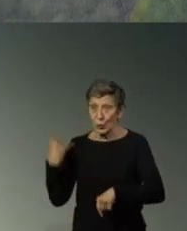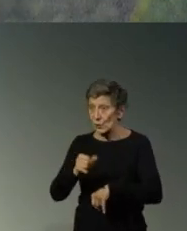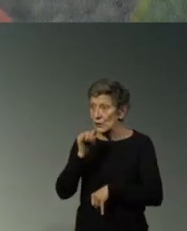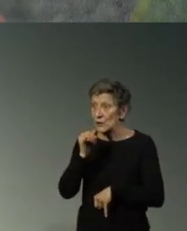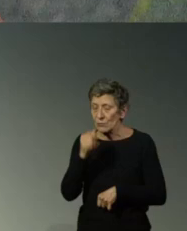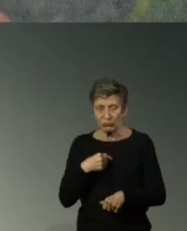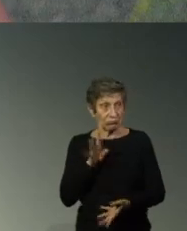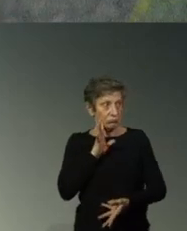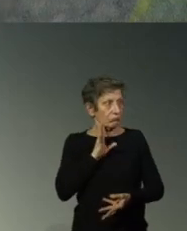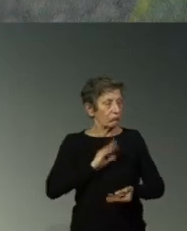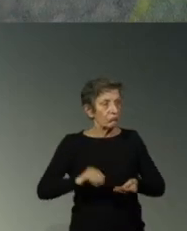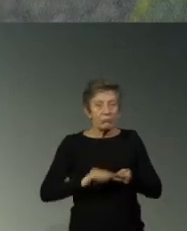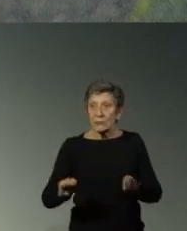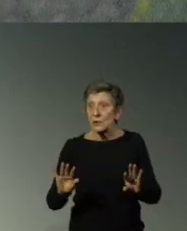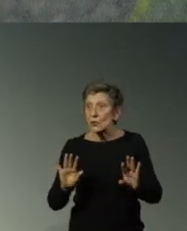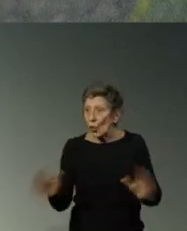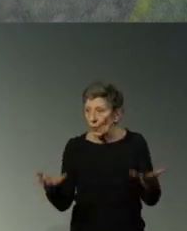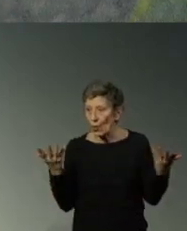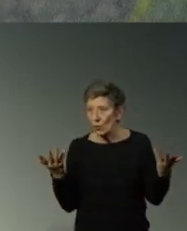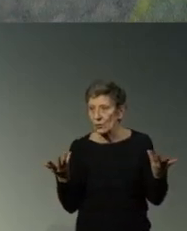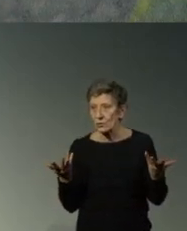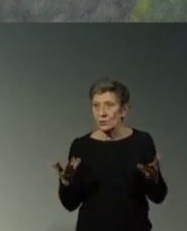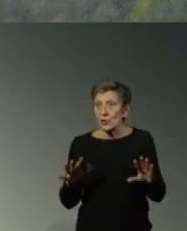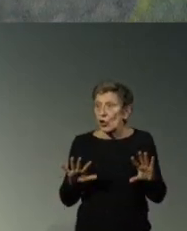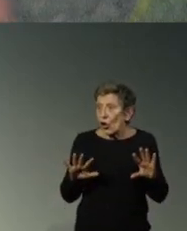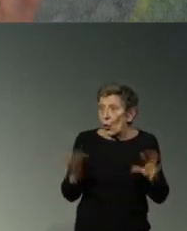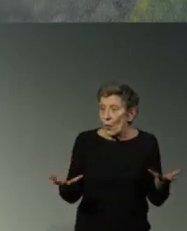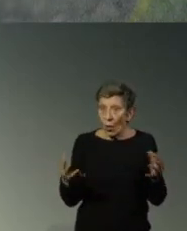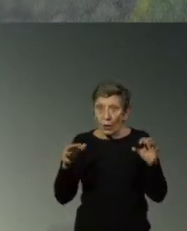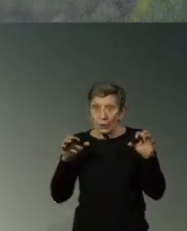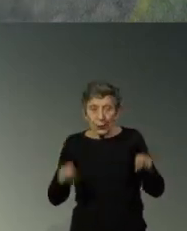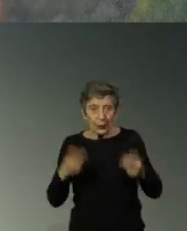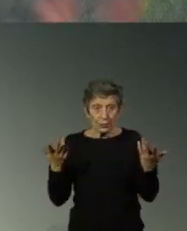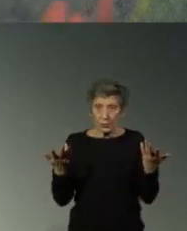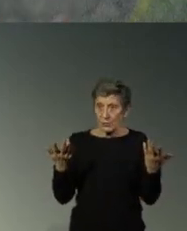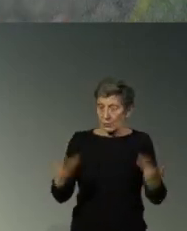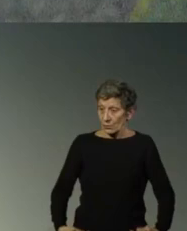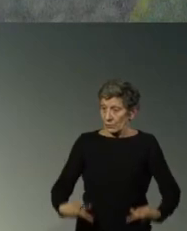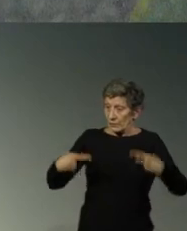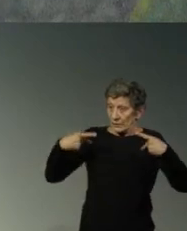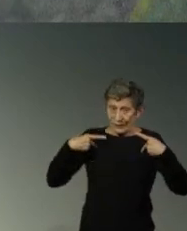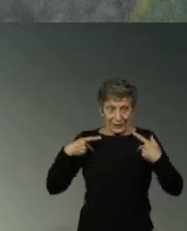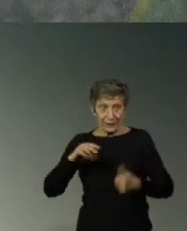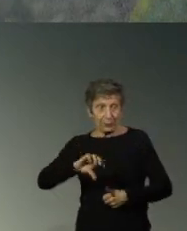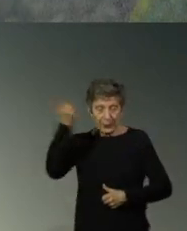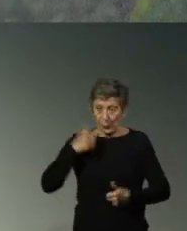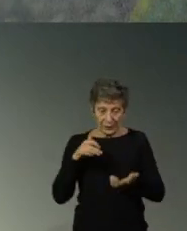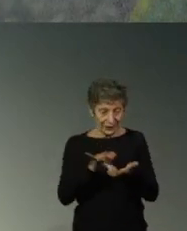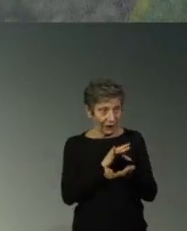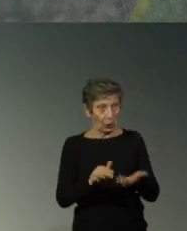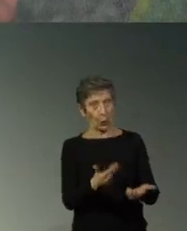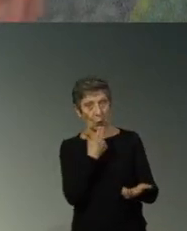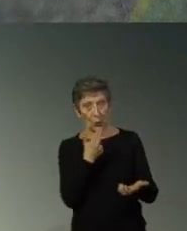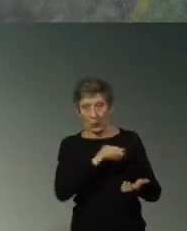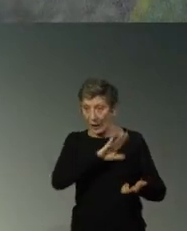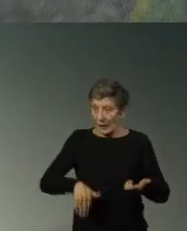dis, comment on peut se faire des priorités dans la vie d'avoir le dernier iPhone. Je prends cet exemple parce que